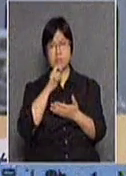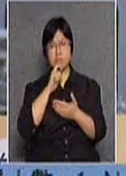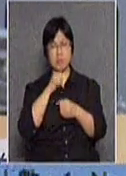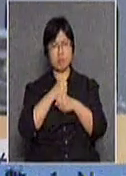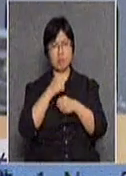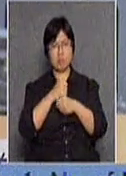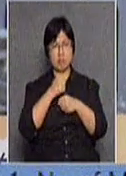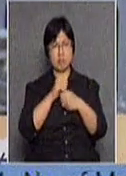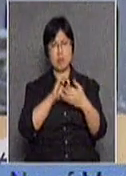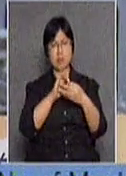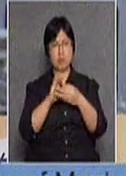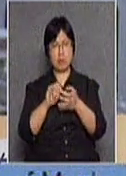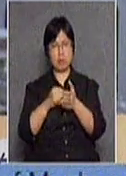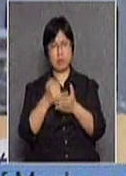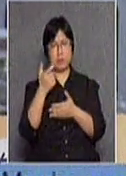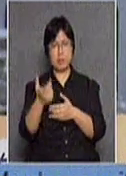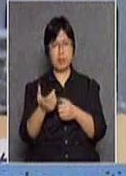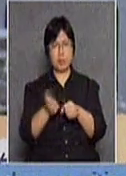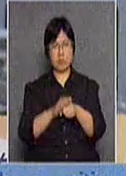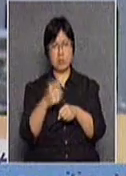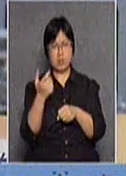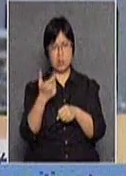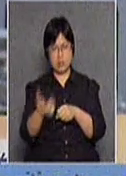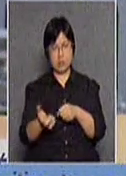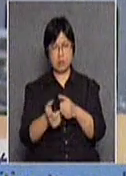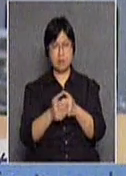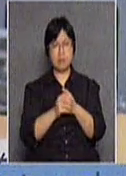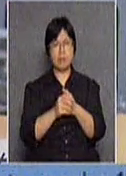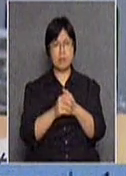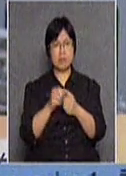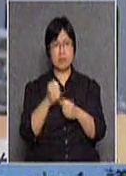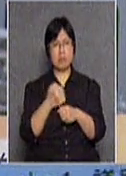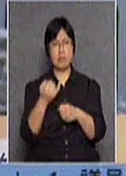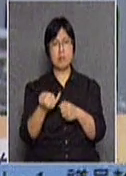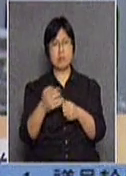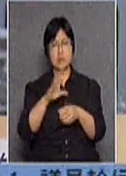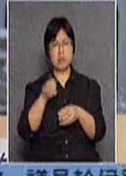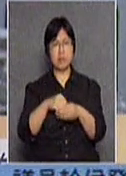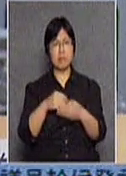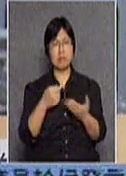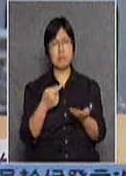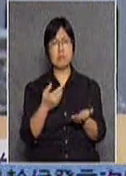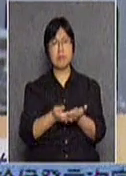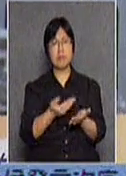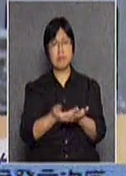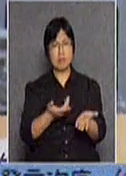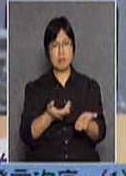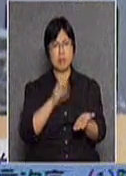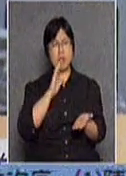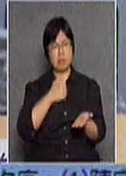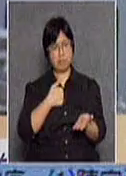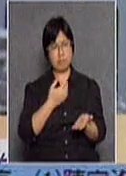作相關津貼嚟㗎啦，補水啊嗰啲咁嘅嘢。喂，你做得咁差，我點納入俾你先？這個又啱嘅